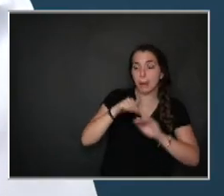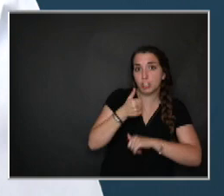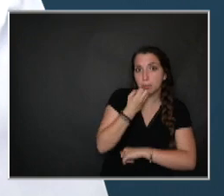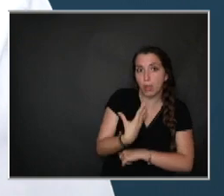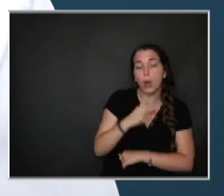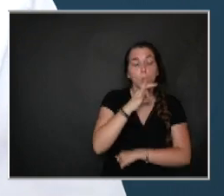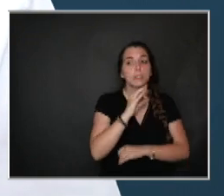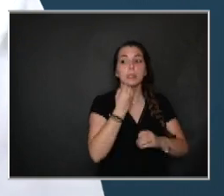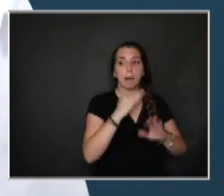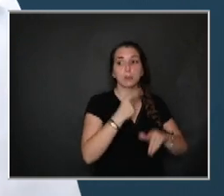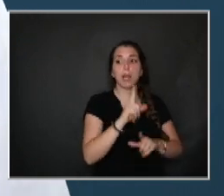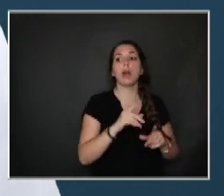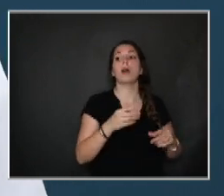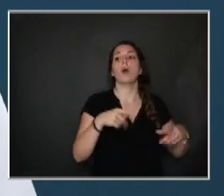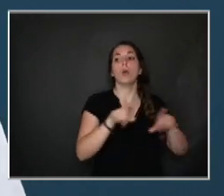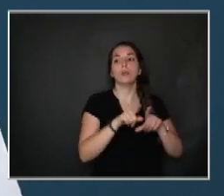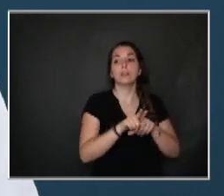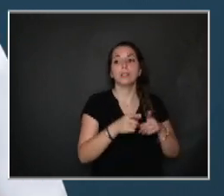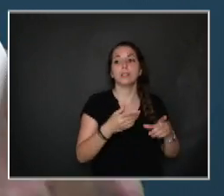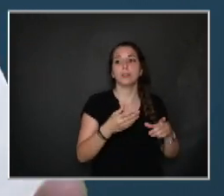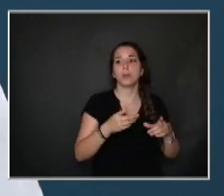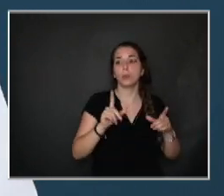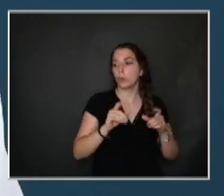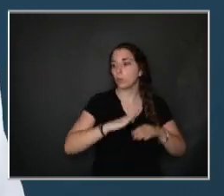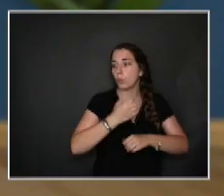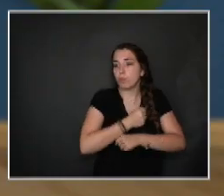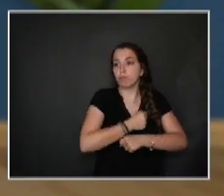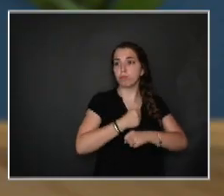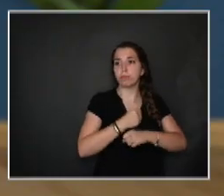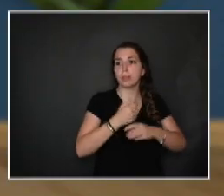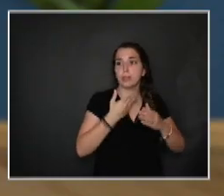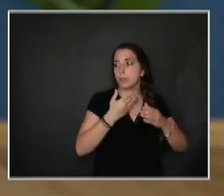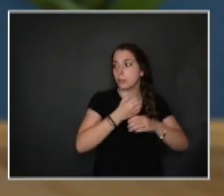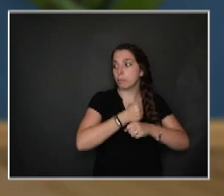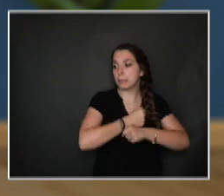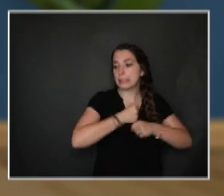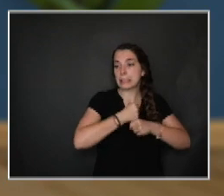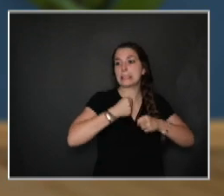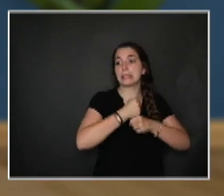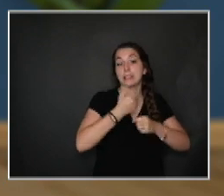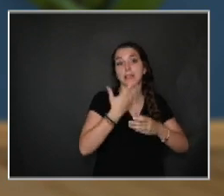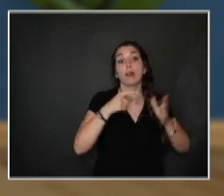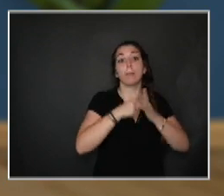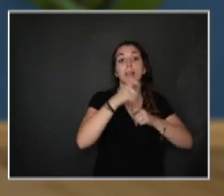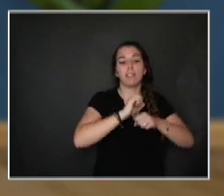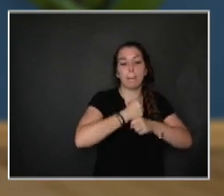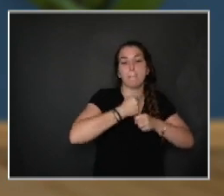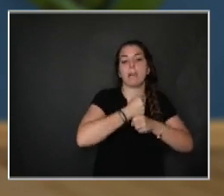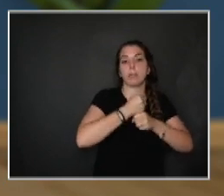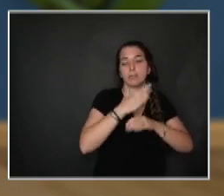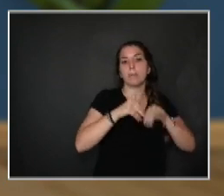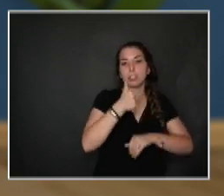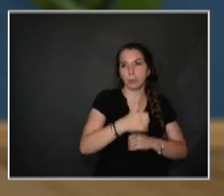là-dessus. Il suffit de faire clac-clac souvent et ça soulage. Donc ça, c'est le bonheur de tous ceux qui font des manipulations.